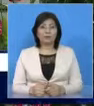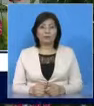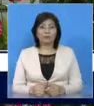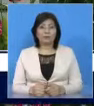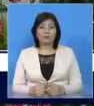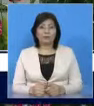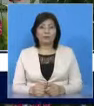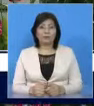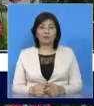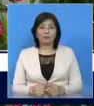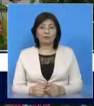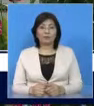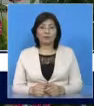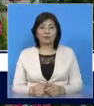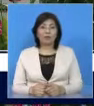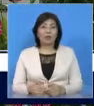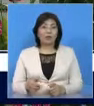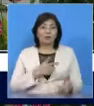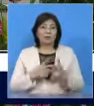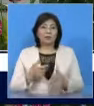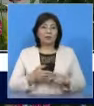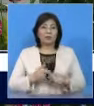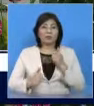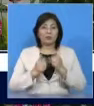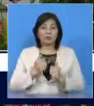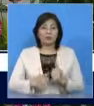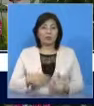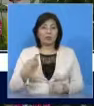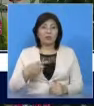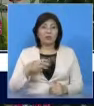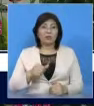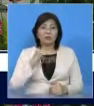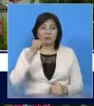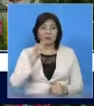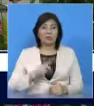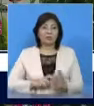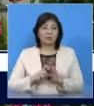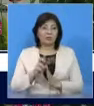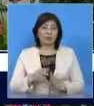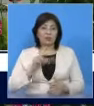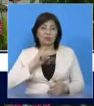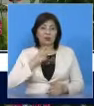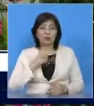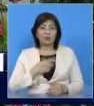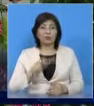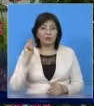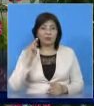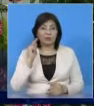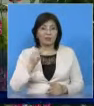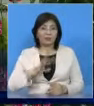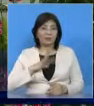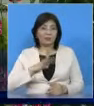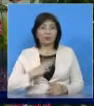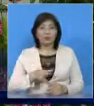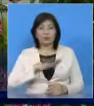дойду до я готовилась к данному конкурсу около месяца в начале было трудно выучить наизусть жар так как было очень